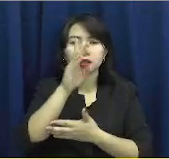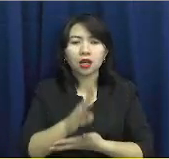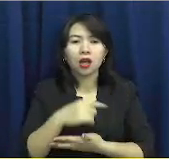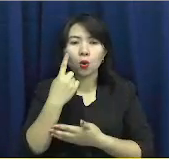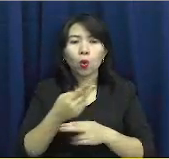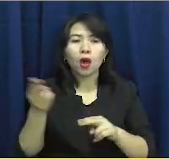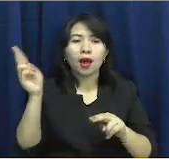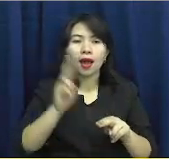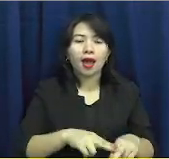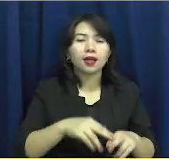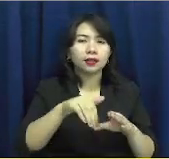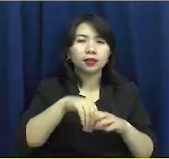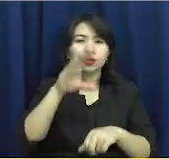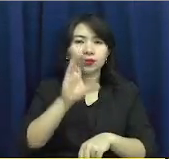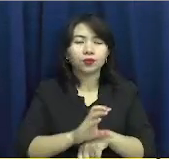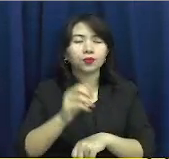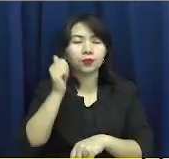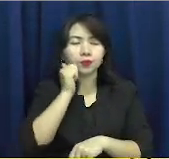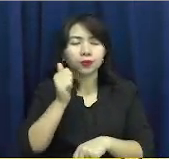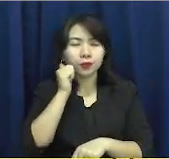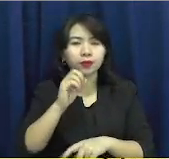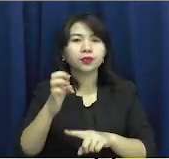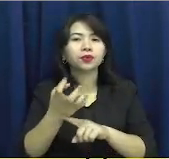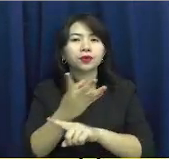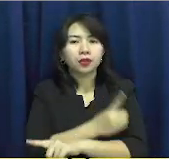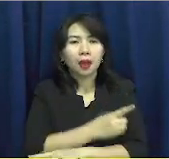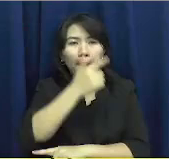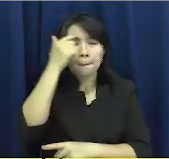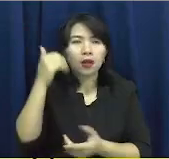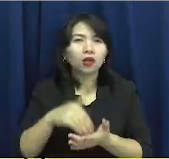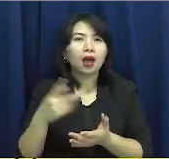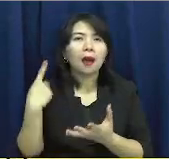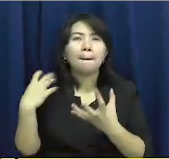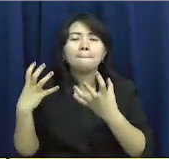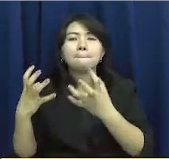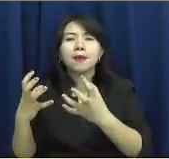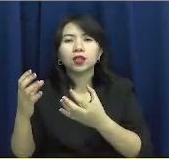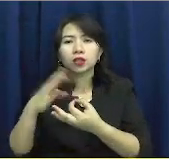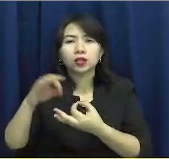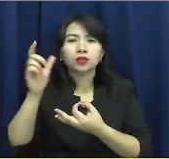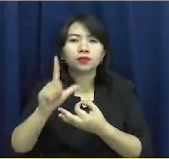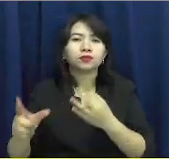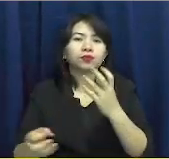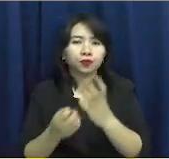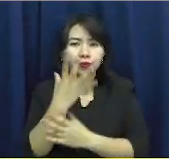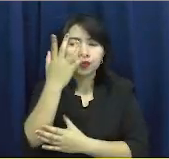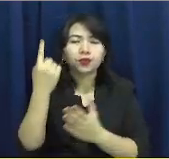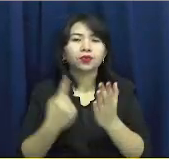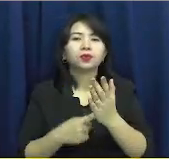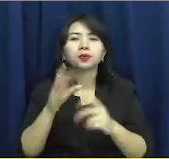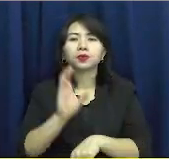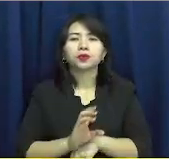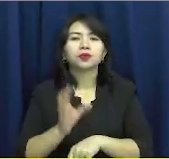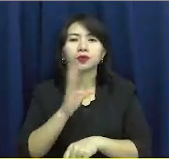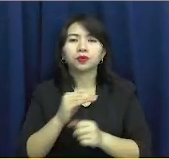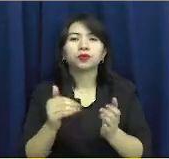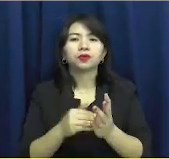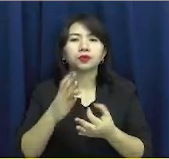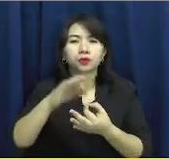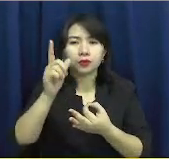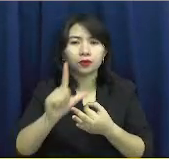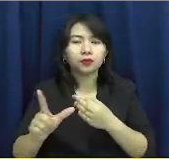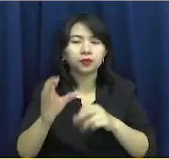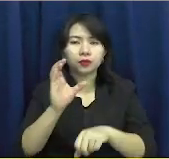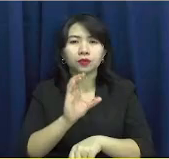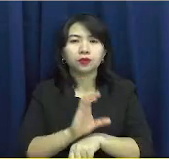It's because matindi ang spiritual growth ng simbahan po na ito. You see? The spiritual growth of the church here